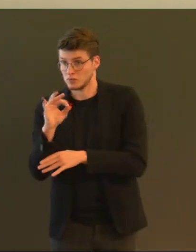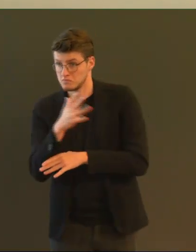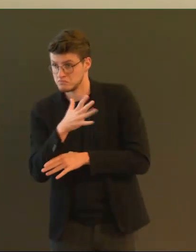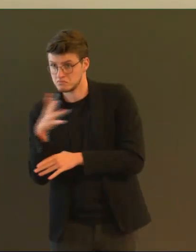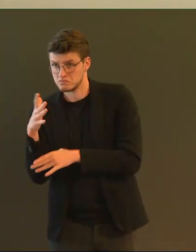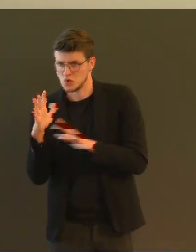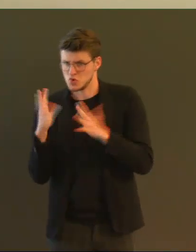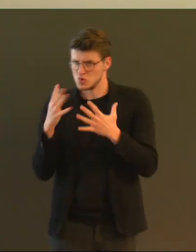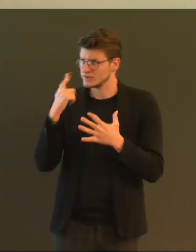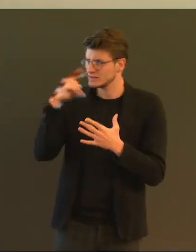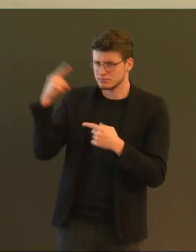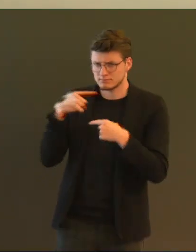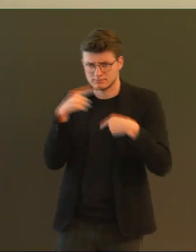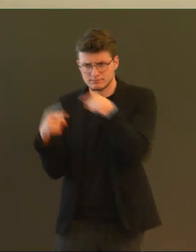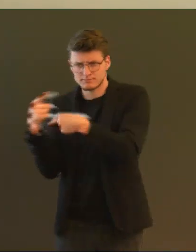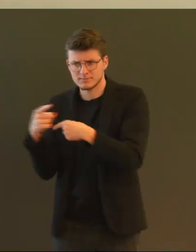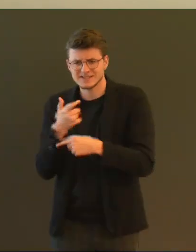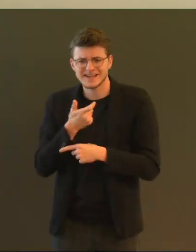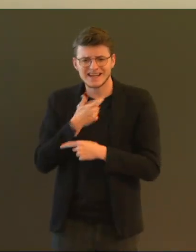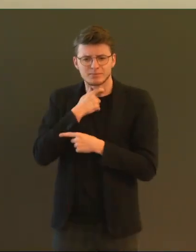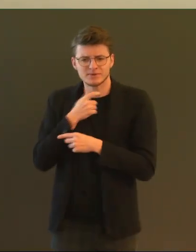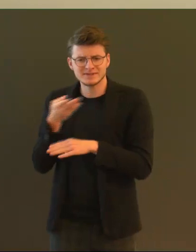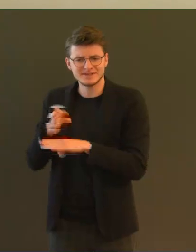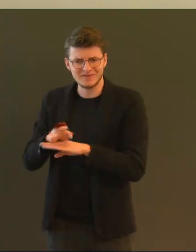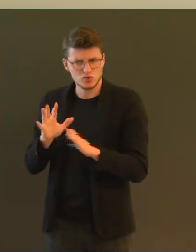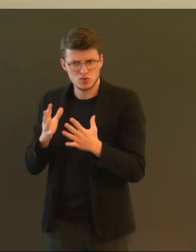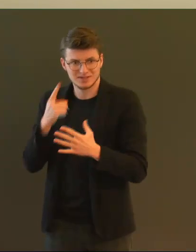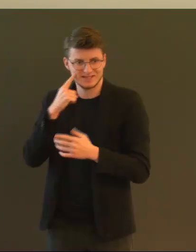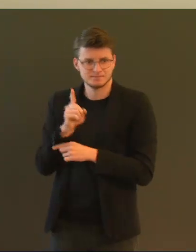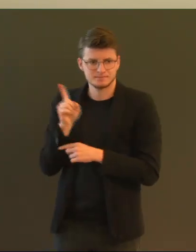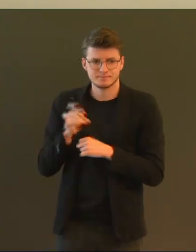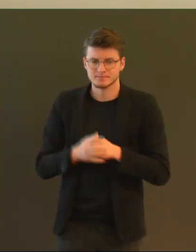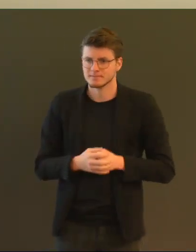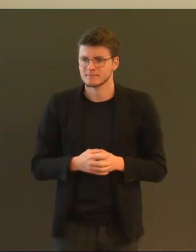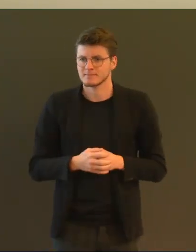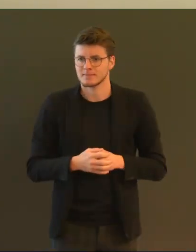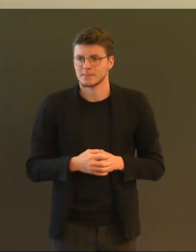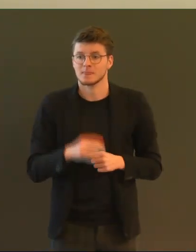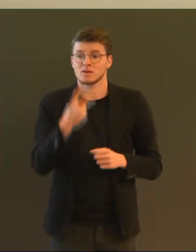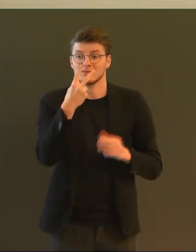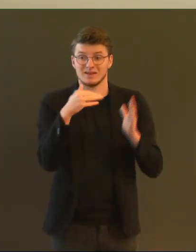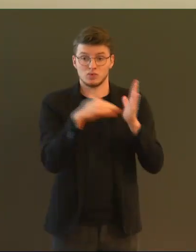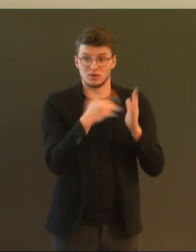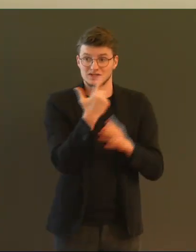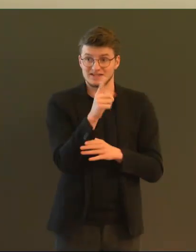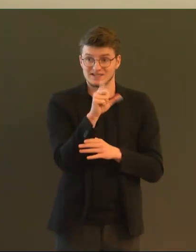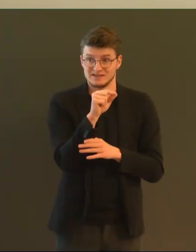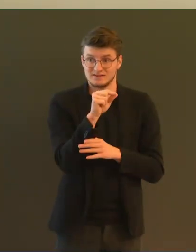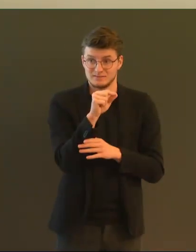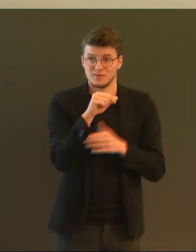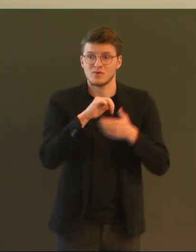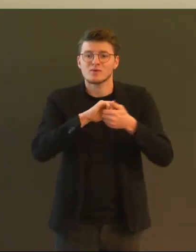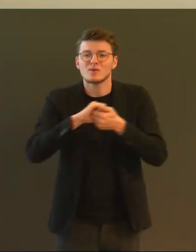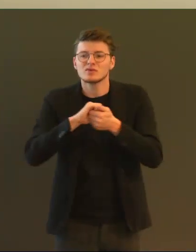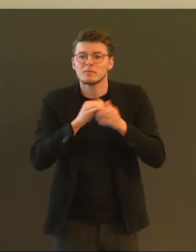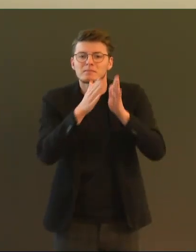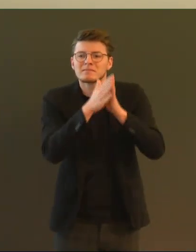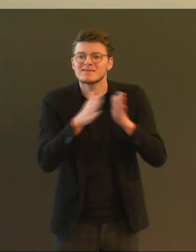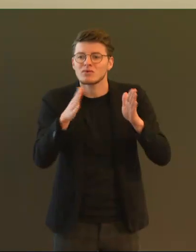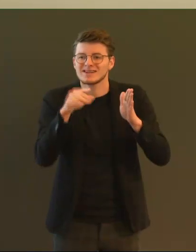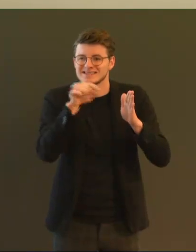In 2017 hebben we tijdens de winter, gelijklopend met de griepepidemie, een oversterfte